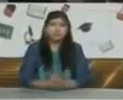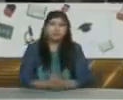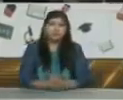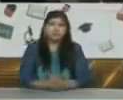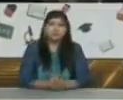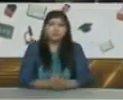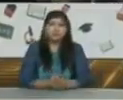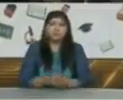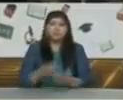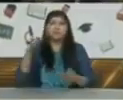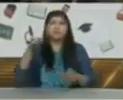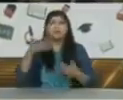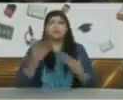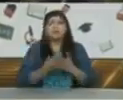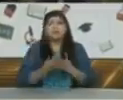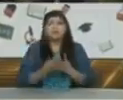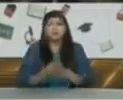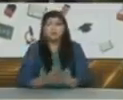और